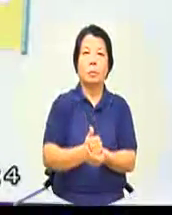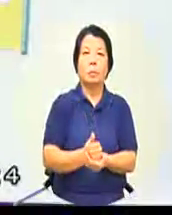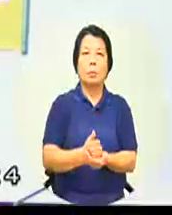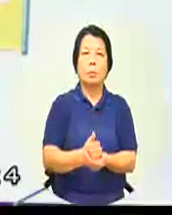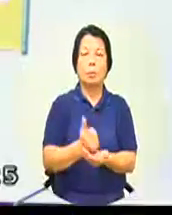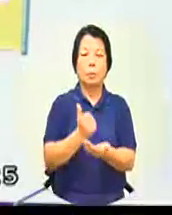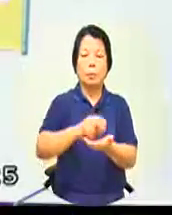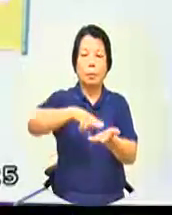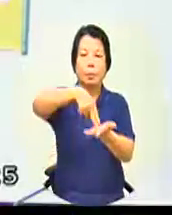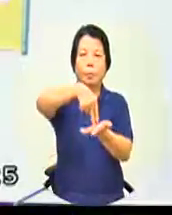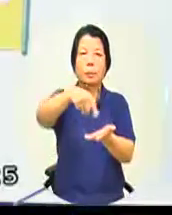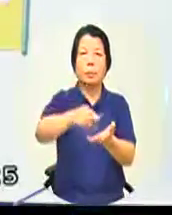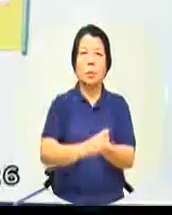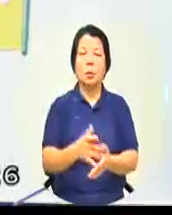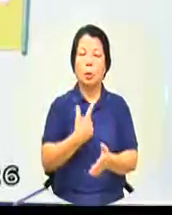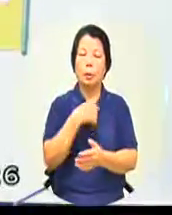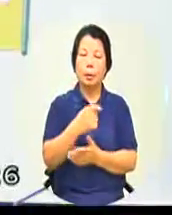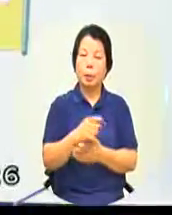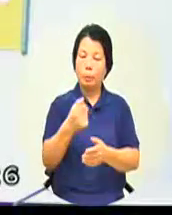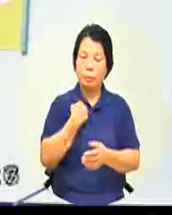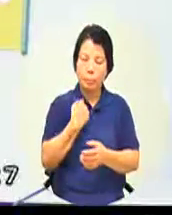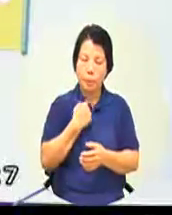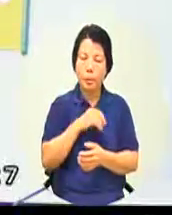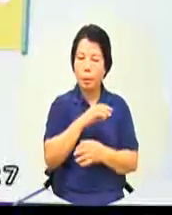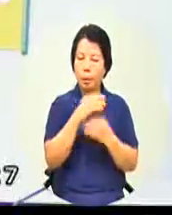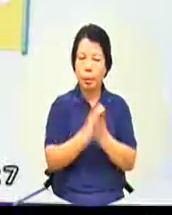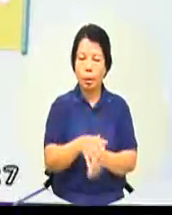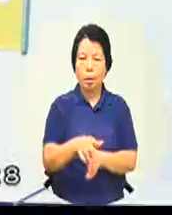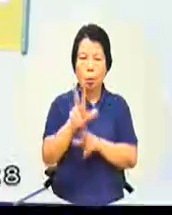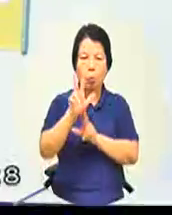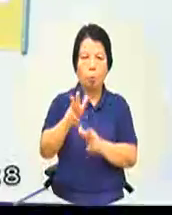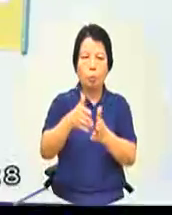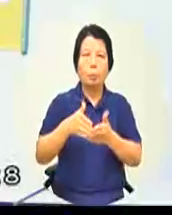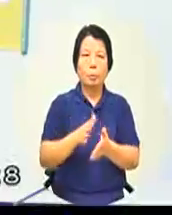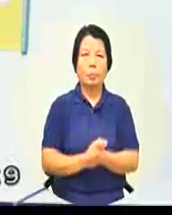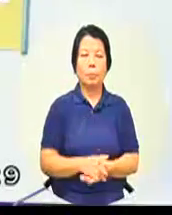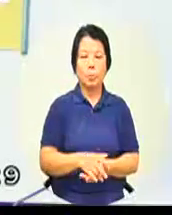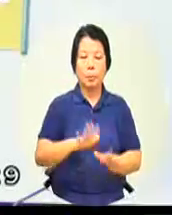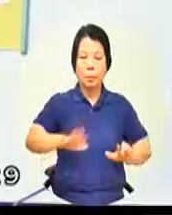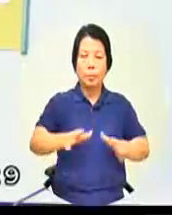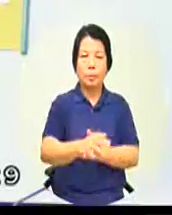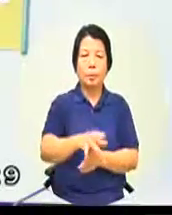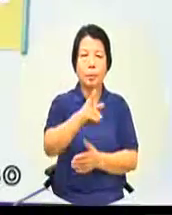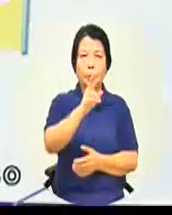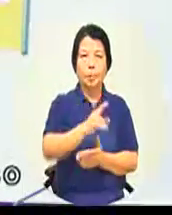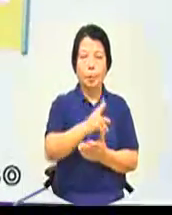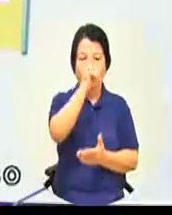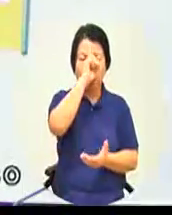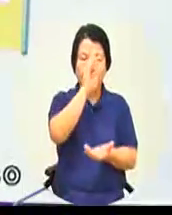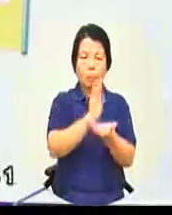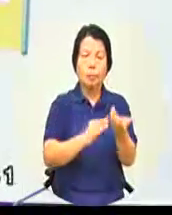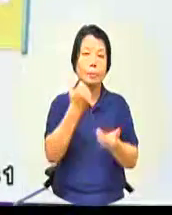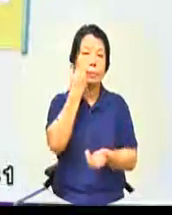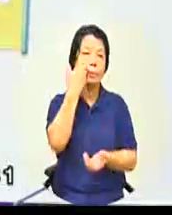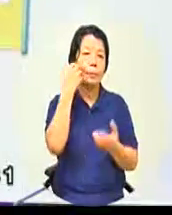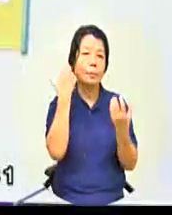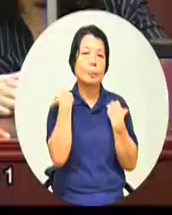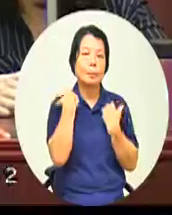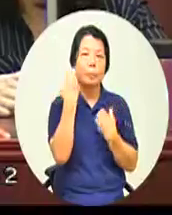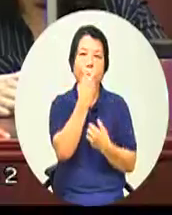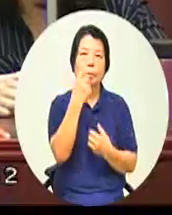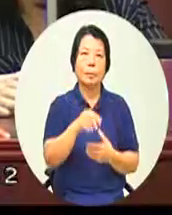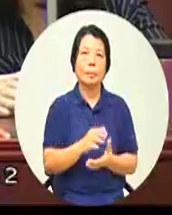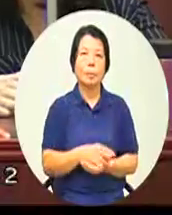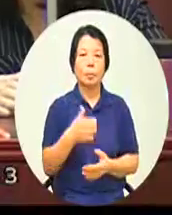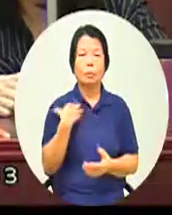知，唔知唔知，我要证明。现在学校的营养午餐是哪一个单位在管？ 我